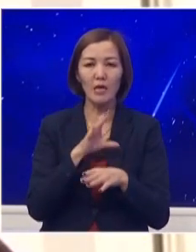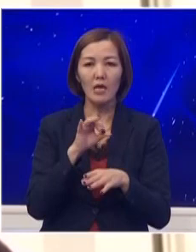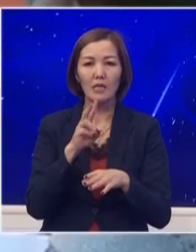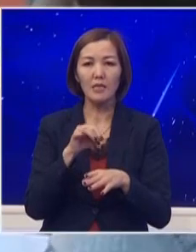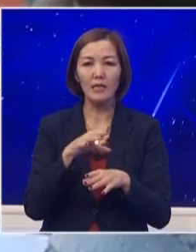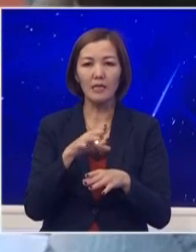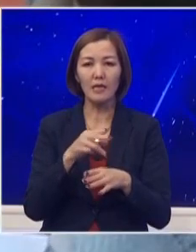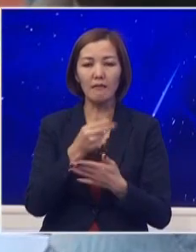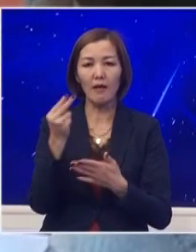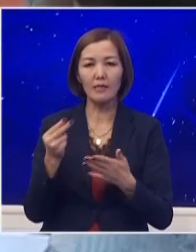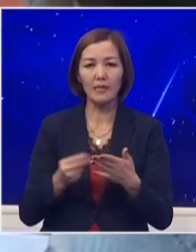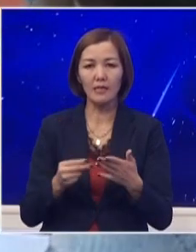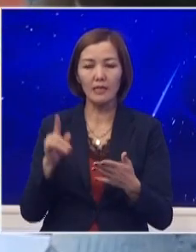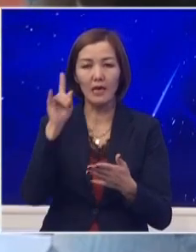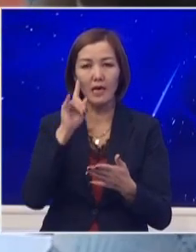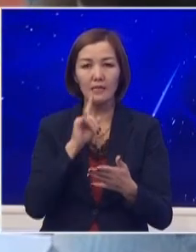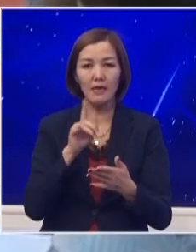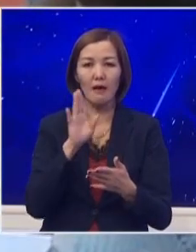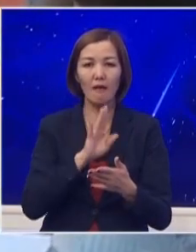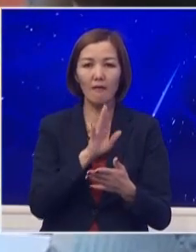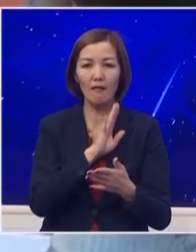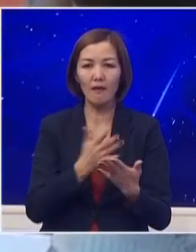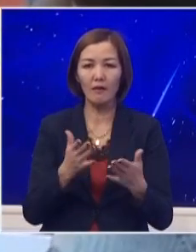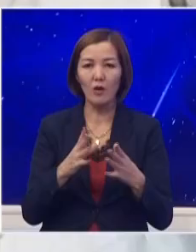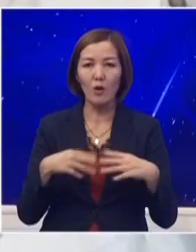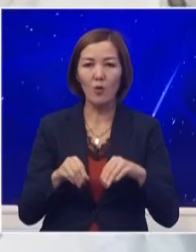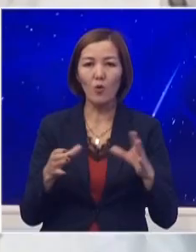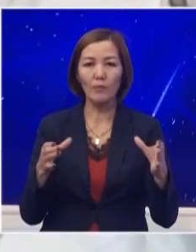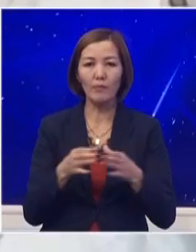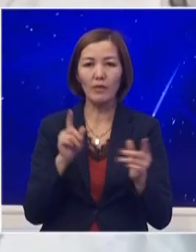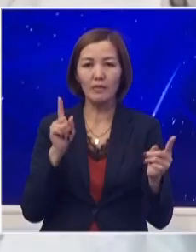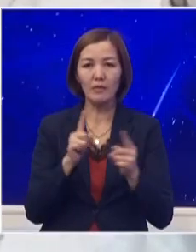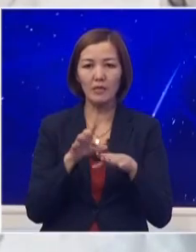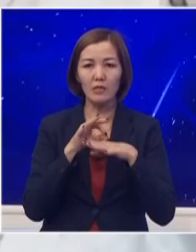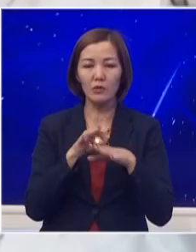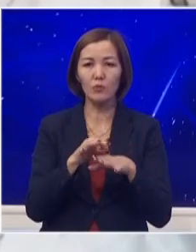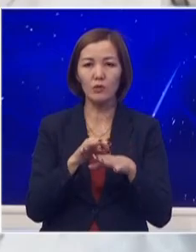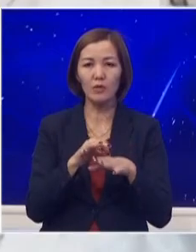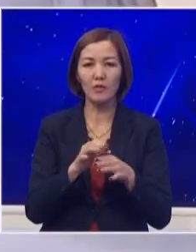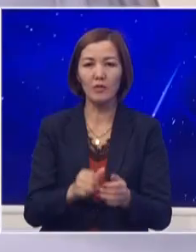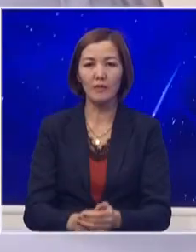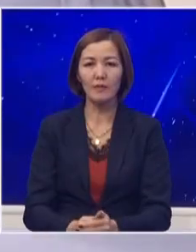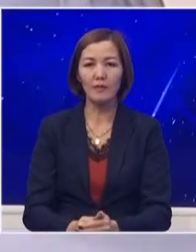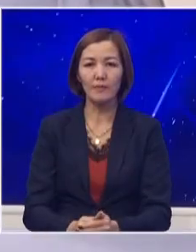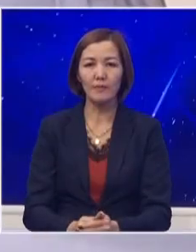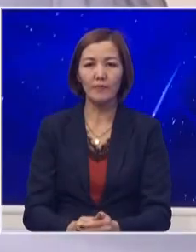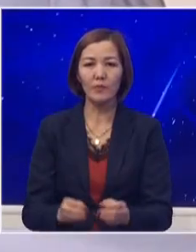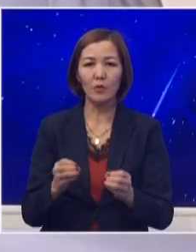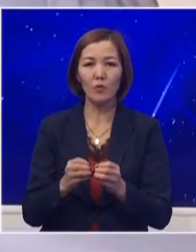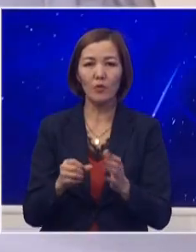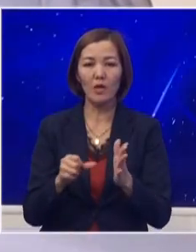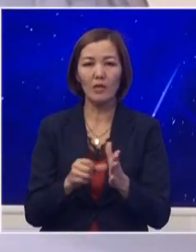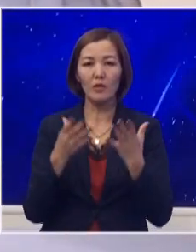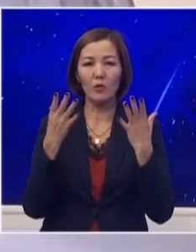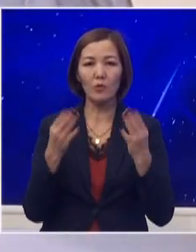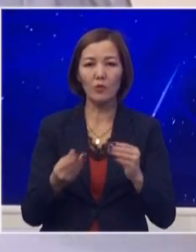елордада өткен қазақ аналары дәстүрге жол республикалық қоғамдық бірлестік өкілдерімен кездесуінде осылай айтты. 16 күндік қорытынды